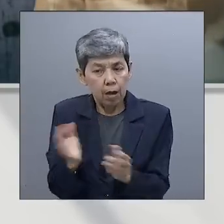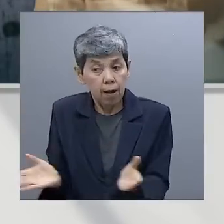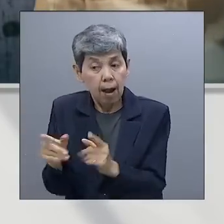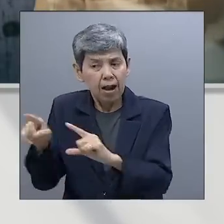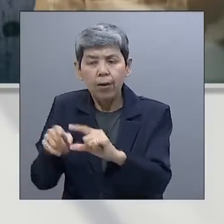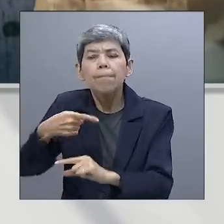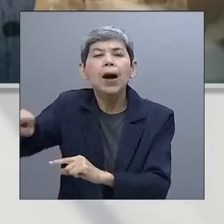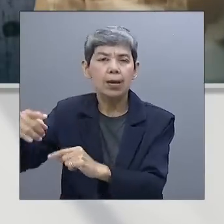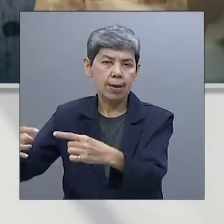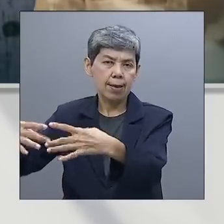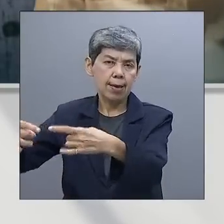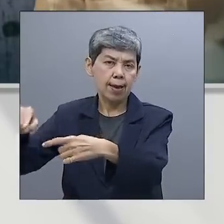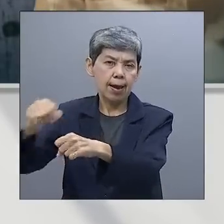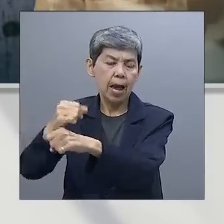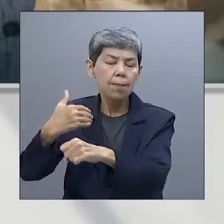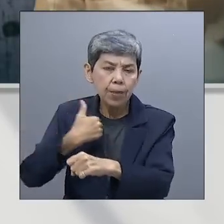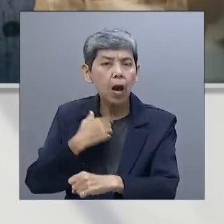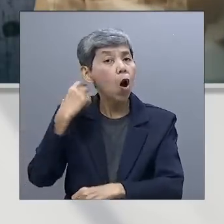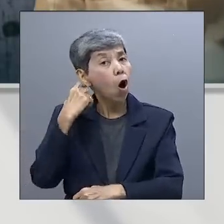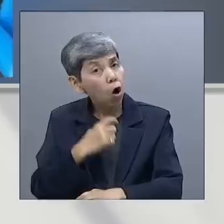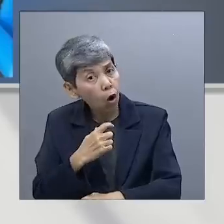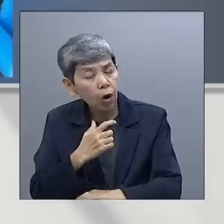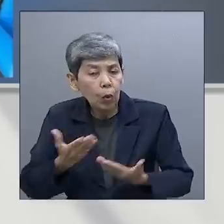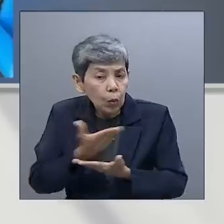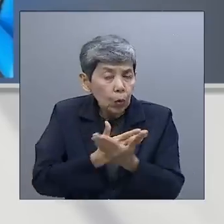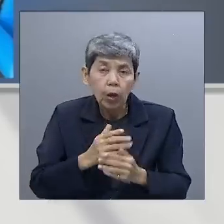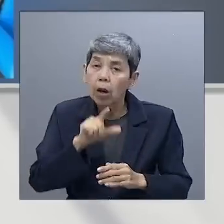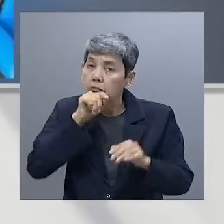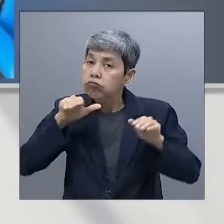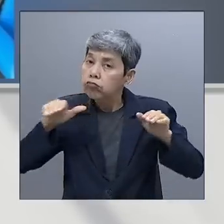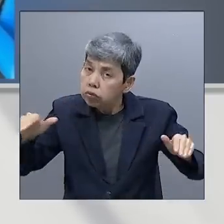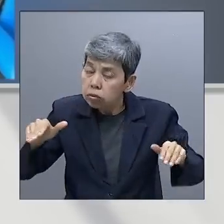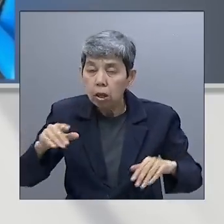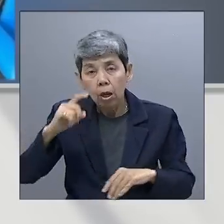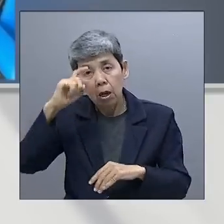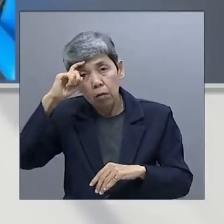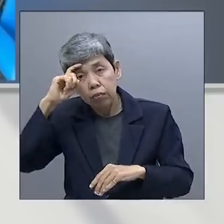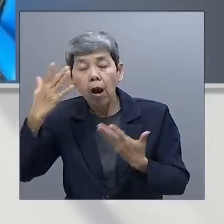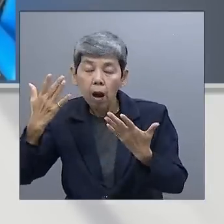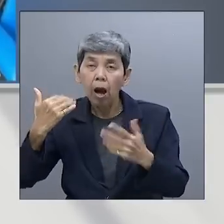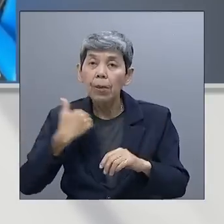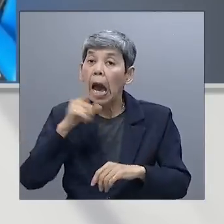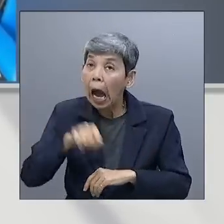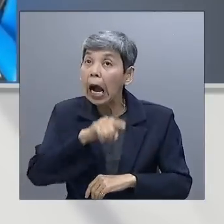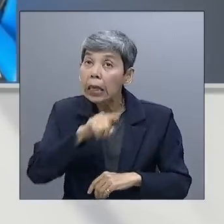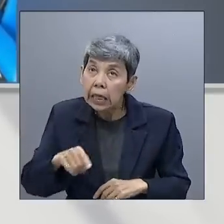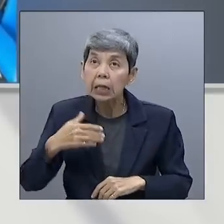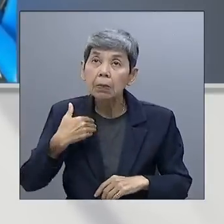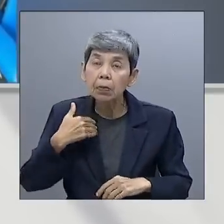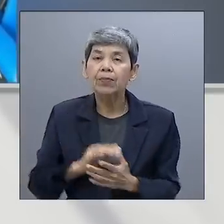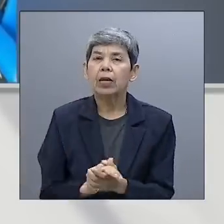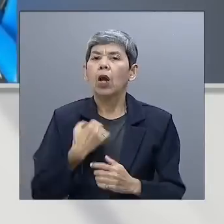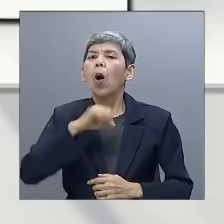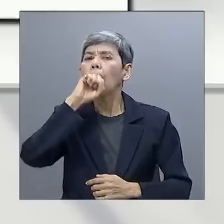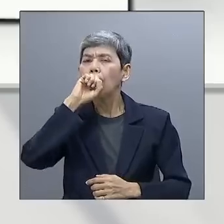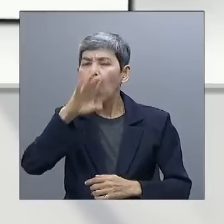ลไปเป็นฝ่ายค้านไม่ว่าจะฮ่องกงดีลลังกาวีดีลบิ๊กป้อมดีลและล่าสุดยังมีอังกฤษดีลเข้ามาอีกโดยย้ำตร